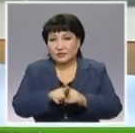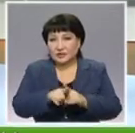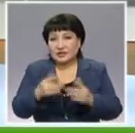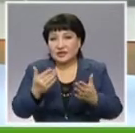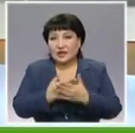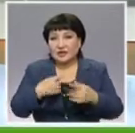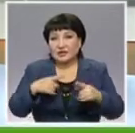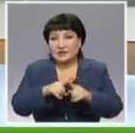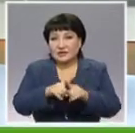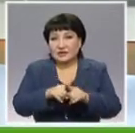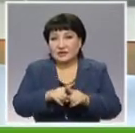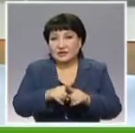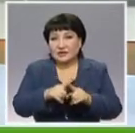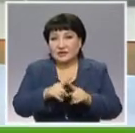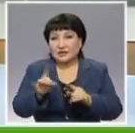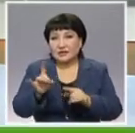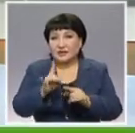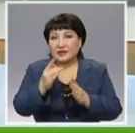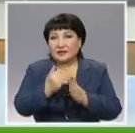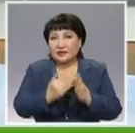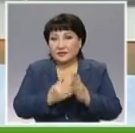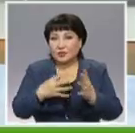техникалық регламент өз күшіне енеді.